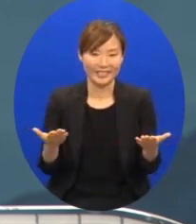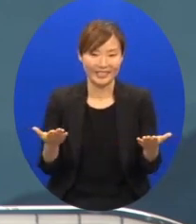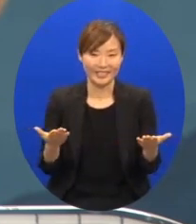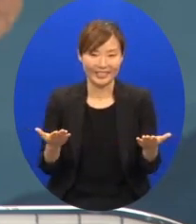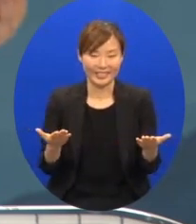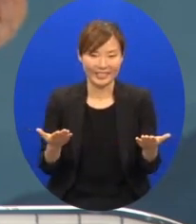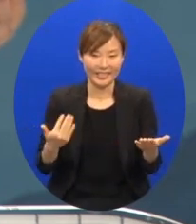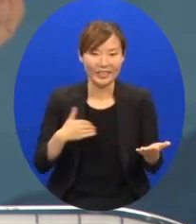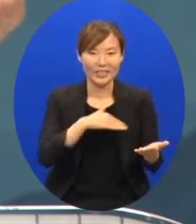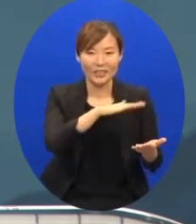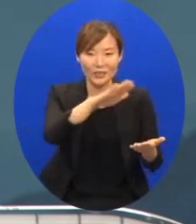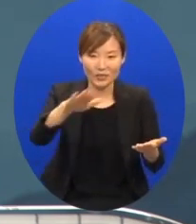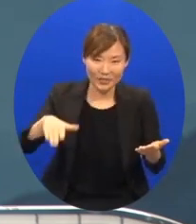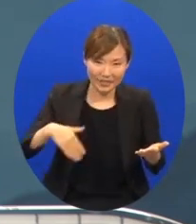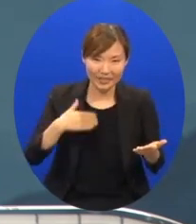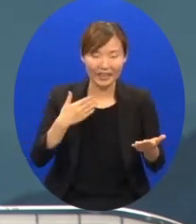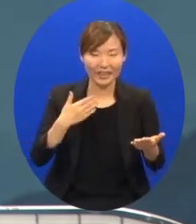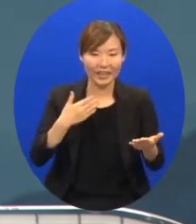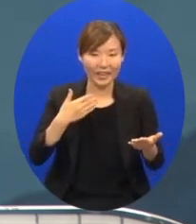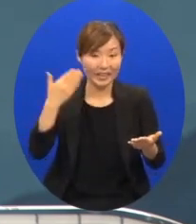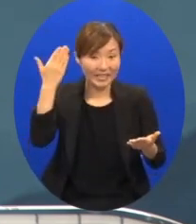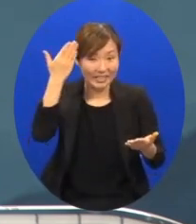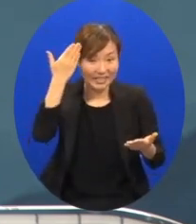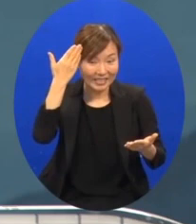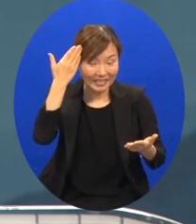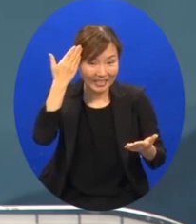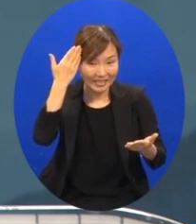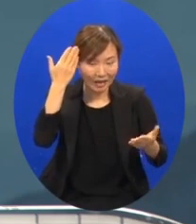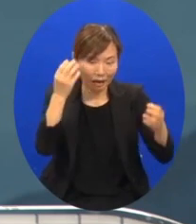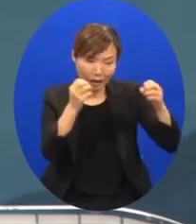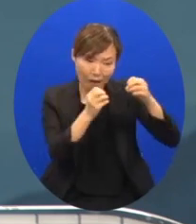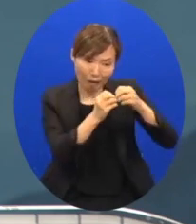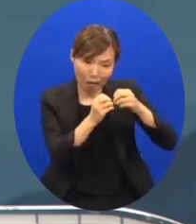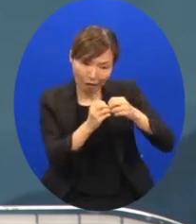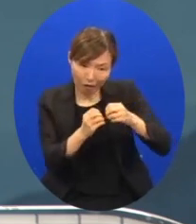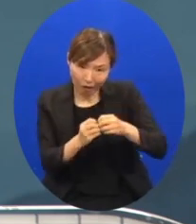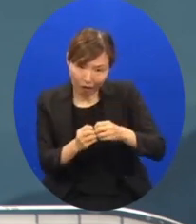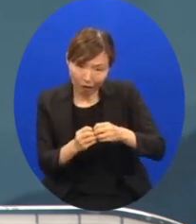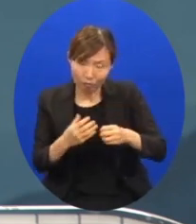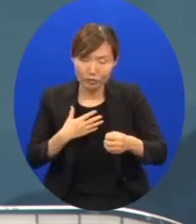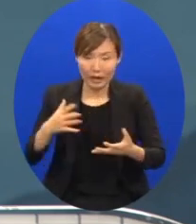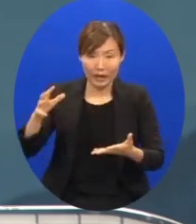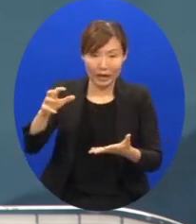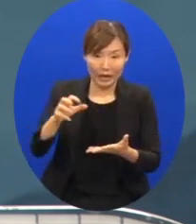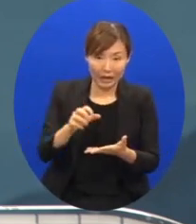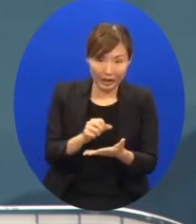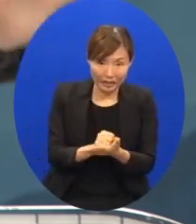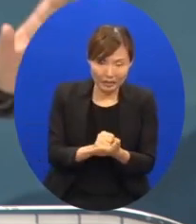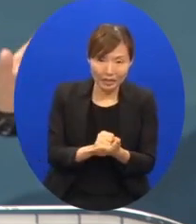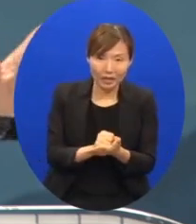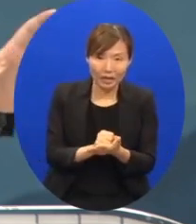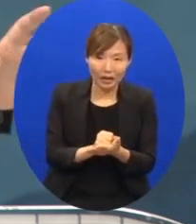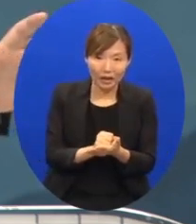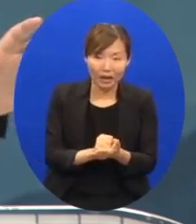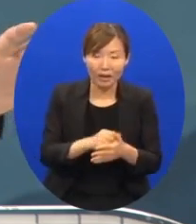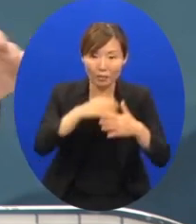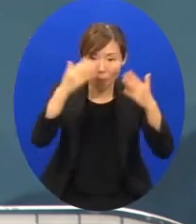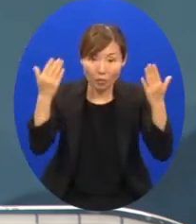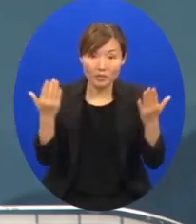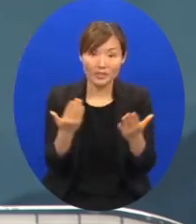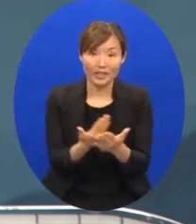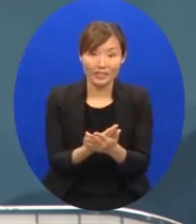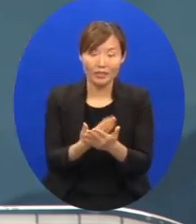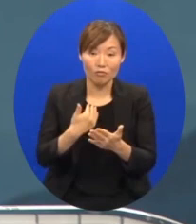우리의 가문이나 우리가 가지고 있는 능력이나 우리가 가지고 있는 소유 사실 아무것도 아니에요